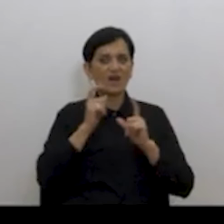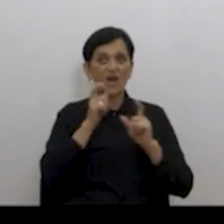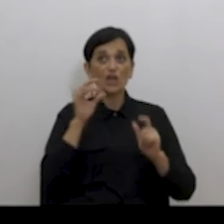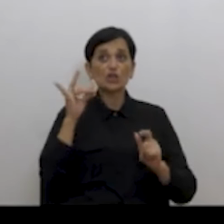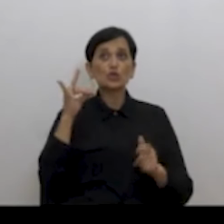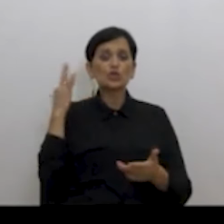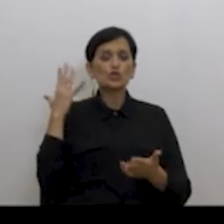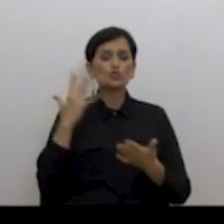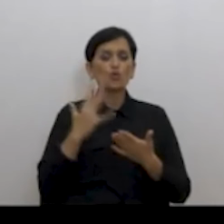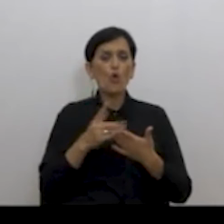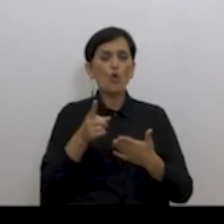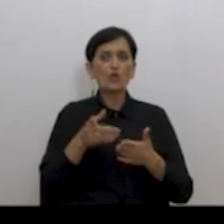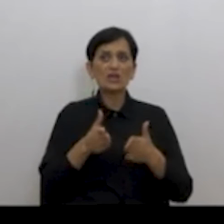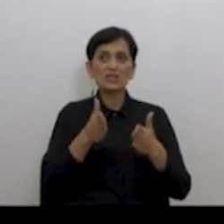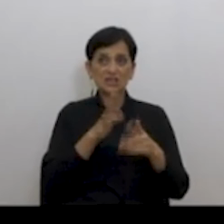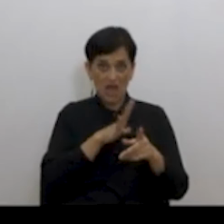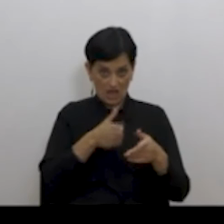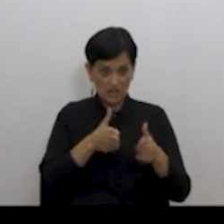გზა არისო